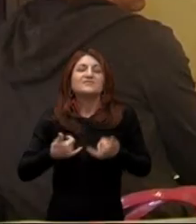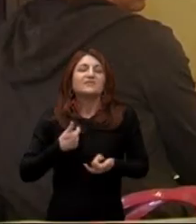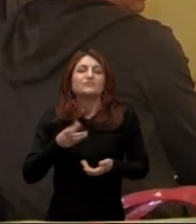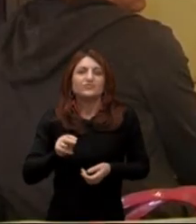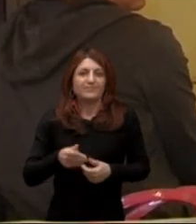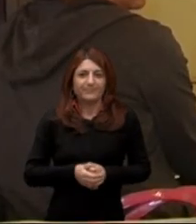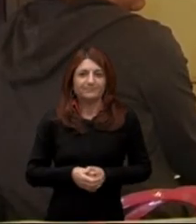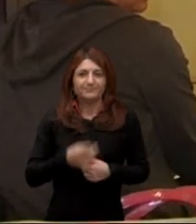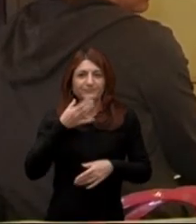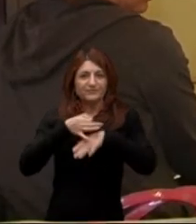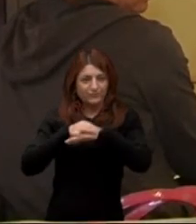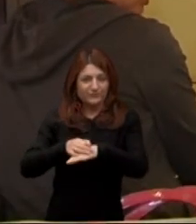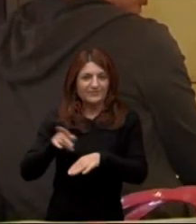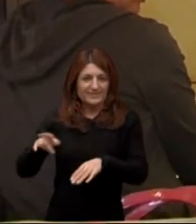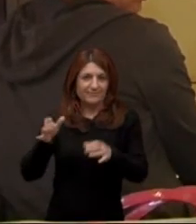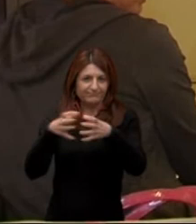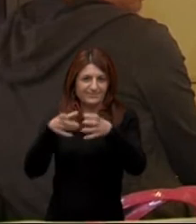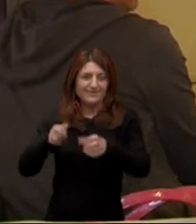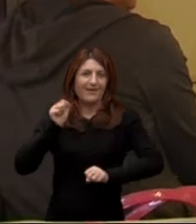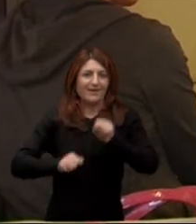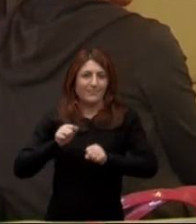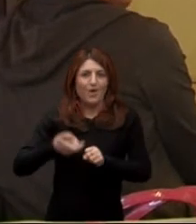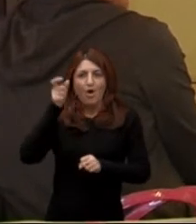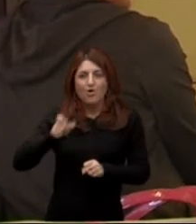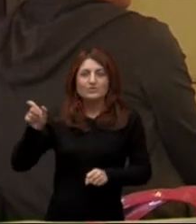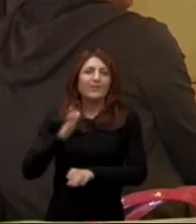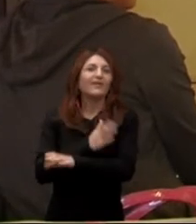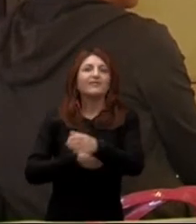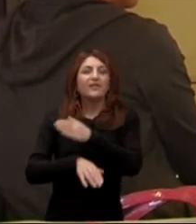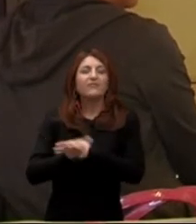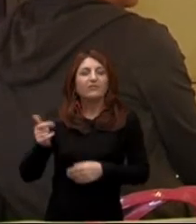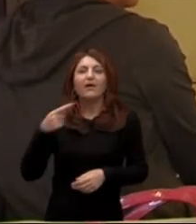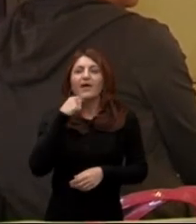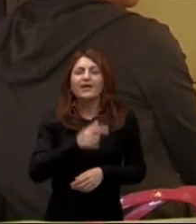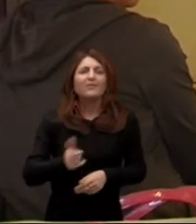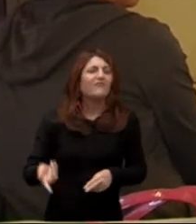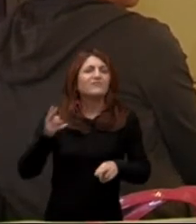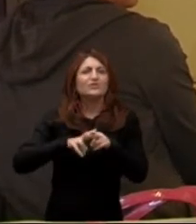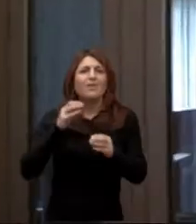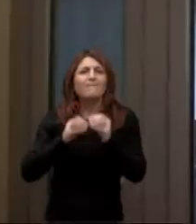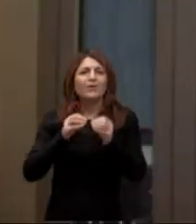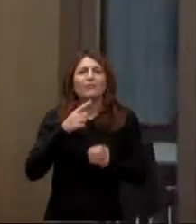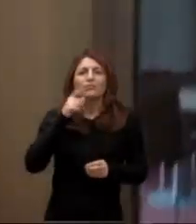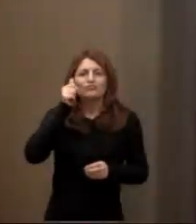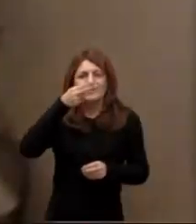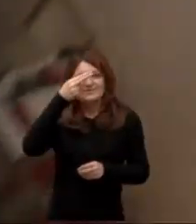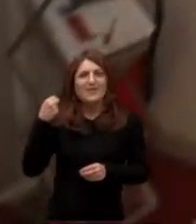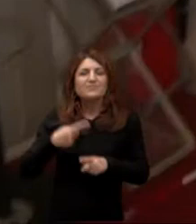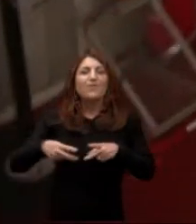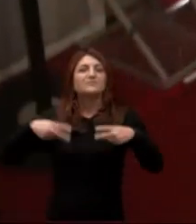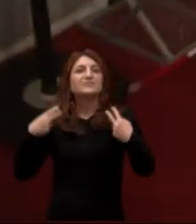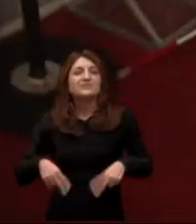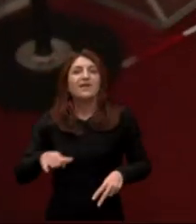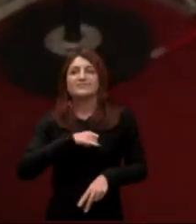javljaju. Voditeljica Odjela za rehabilitaciju osoba s invaliditetom je istaknula da je najveći problem slijepih osoba strah od